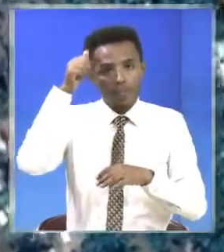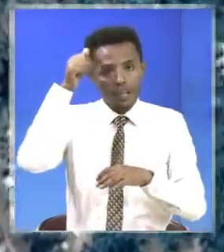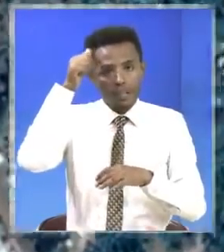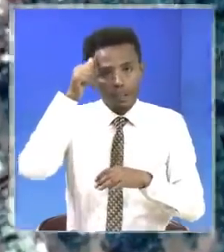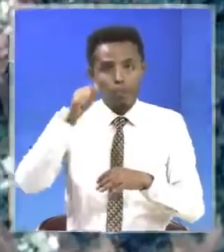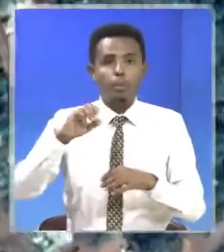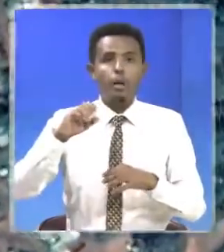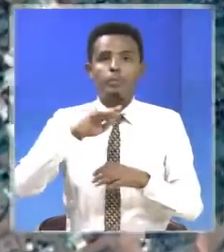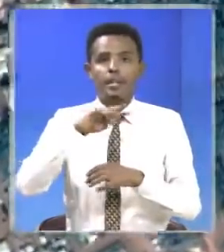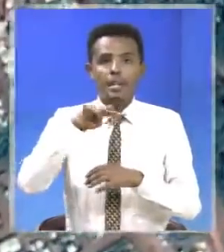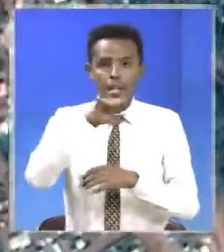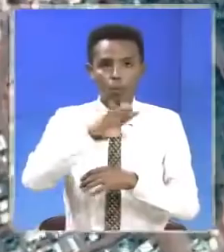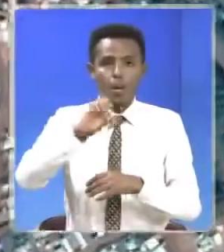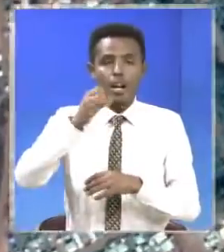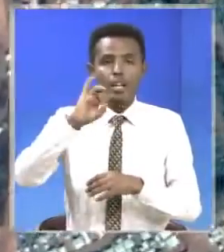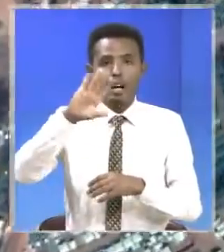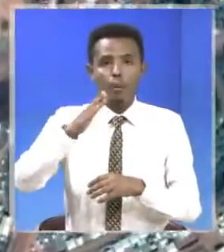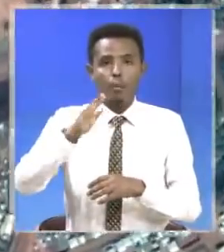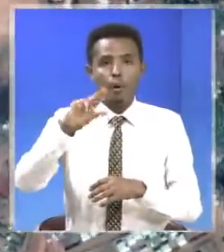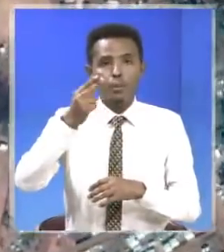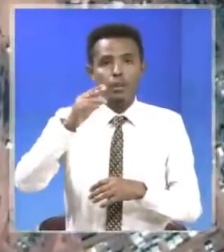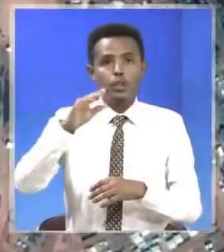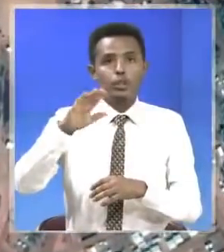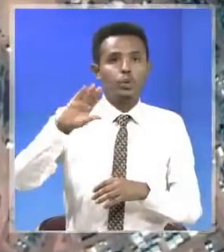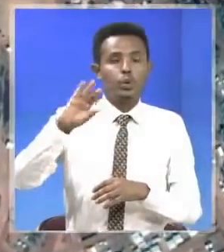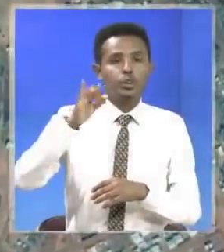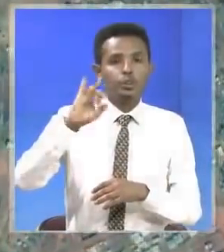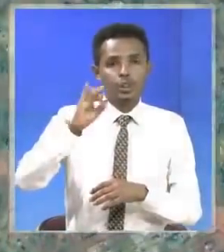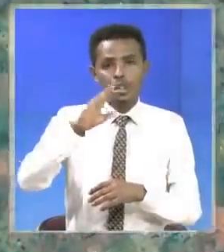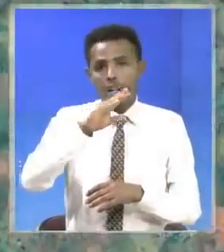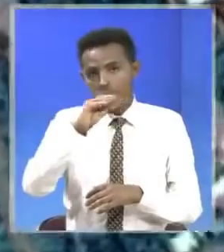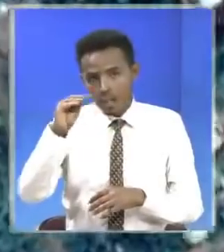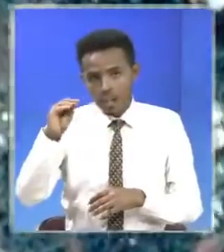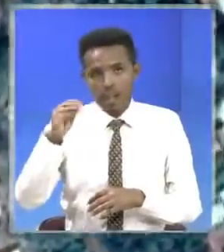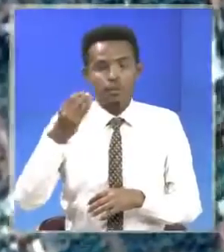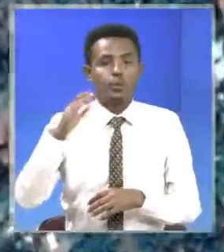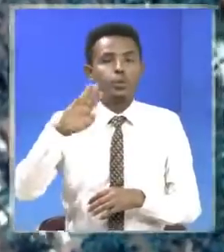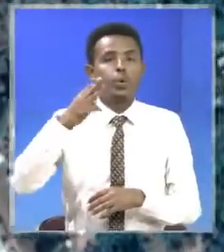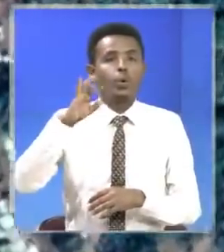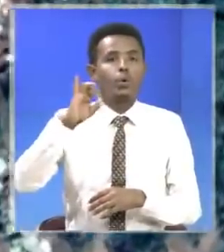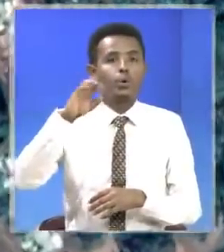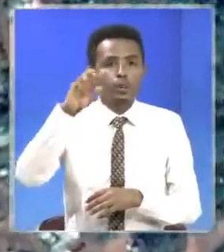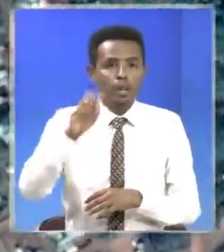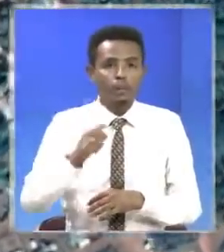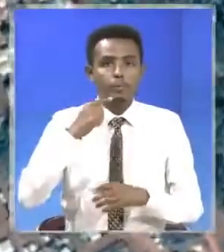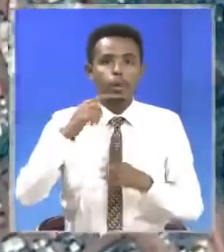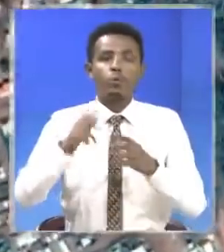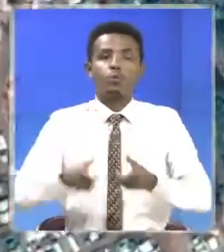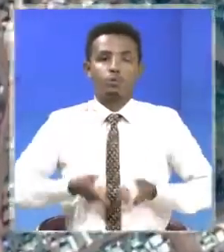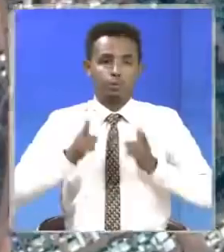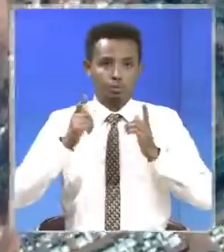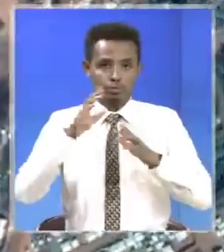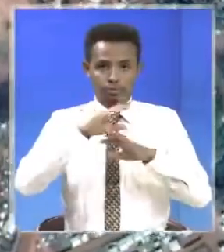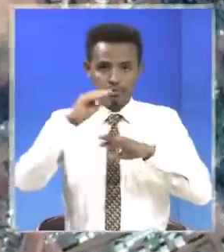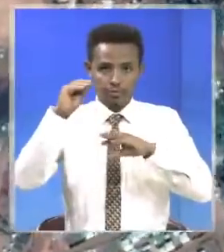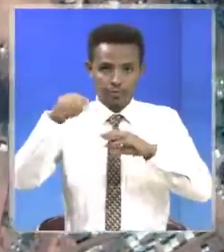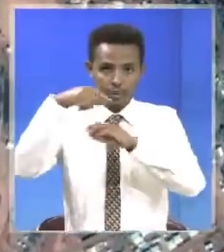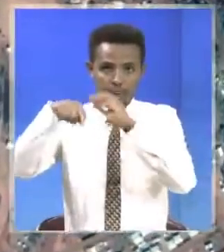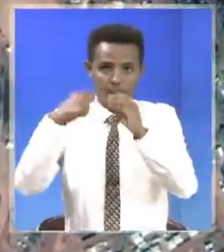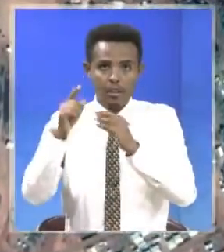በምራብ ወለጋ ዞን ባቦ ገምቤል ወረዳ ቦኒ ሎችስናና ሶዶቃ በሚባሉ ቀበሌዎች በአማራ ተወላጆች ላይ በተከፈተ ጥቃት